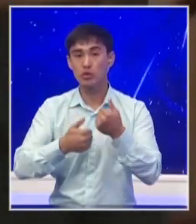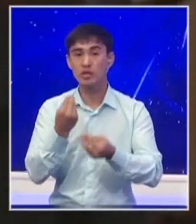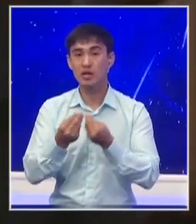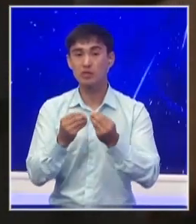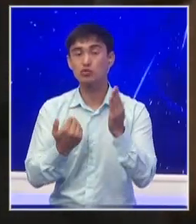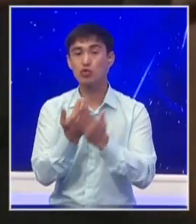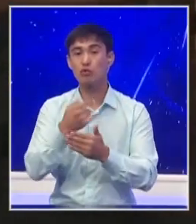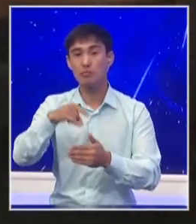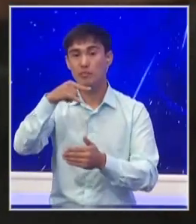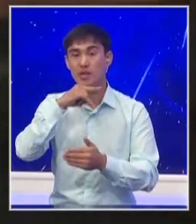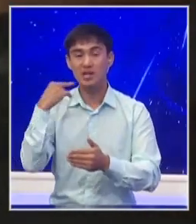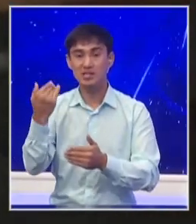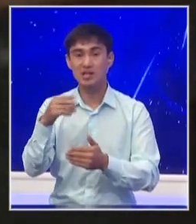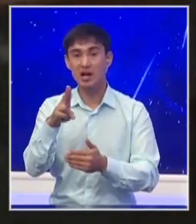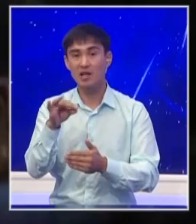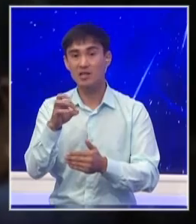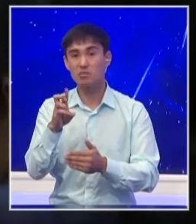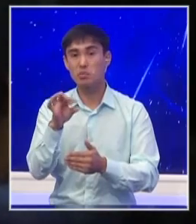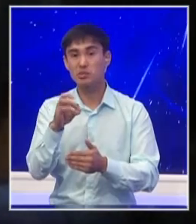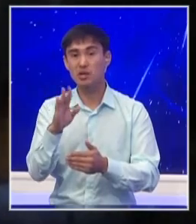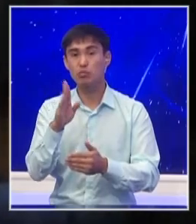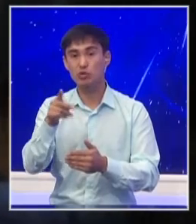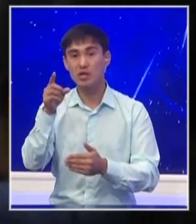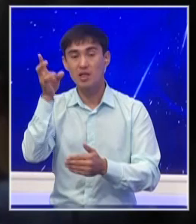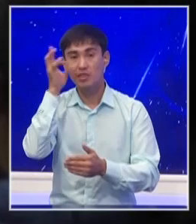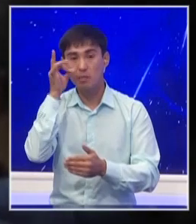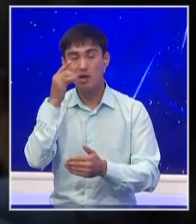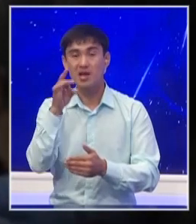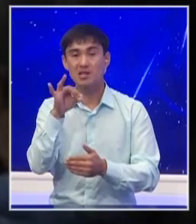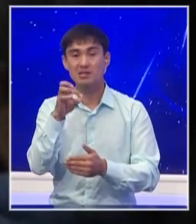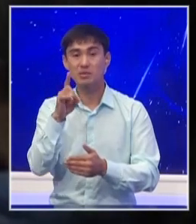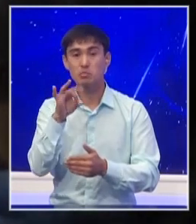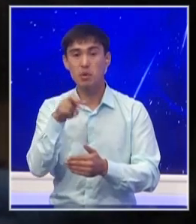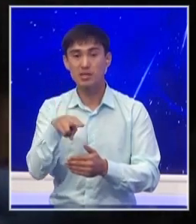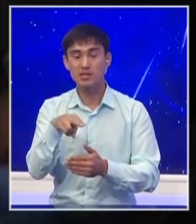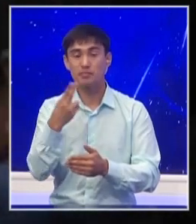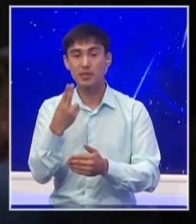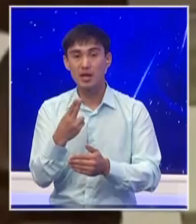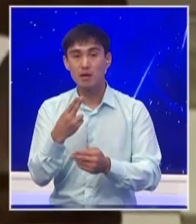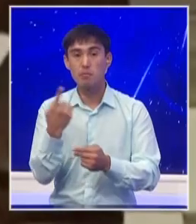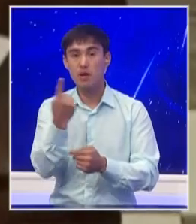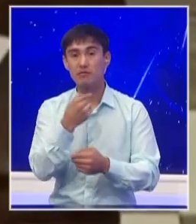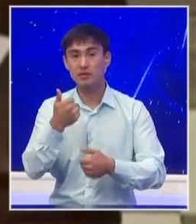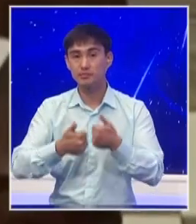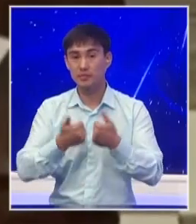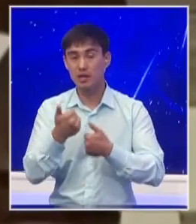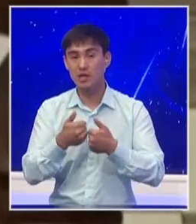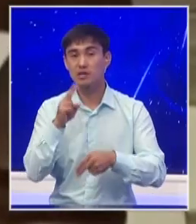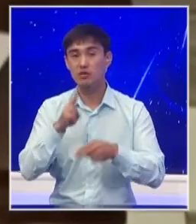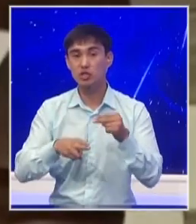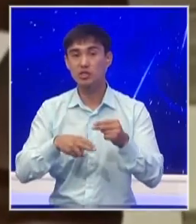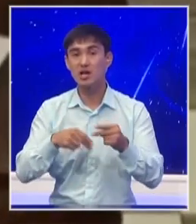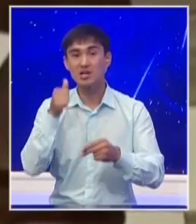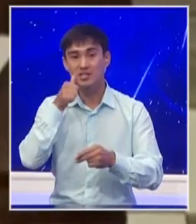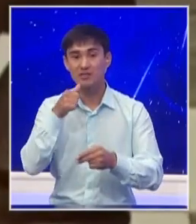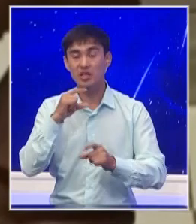лидером россиянкой Екатериной Лагно, а Бибисара с немкой Элизабет Пец. Напомним, первый этап женского гран-при ФИДЕ завершится уже